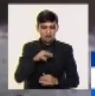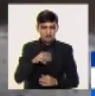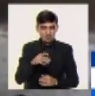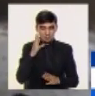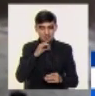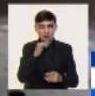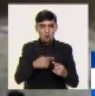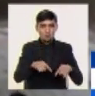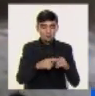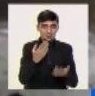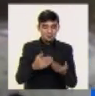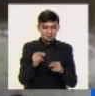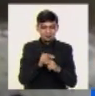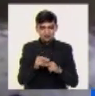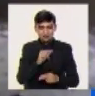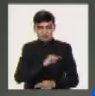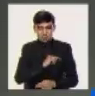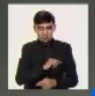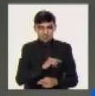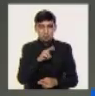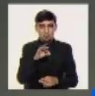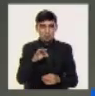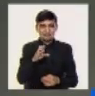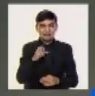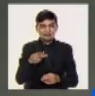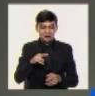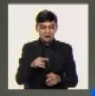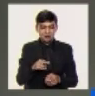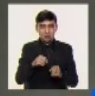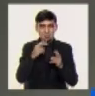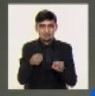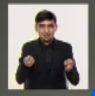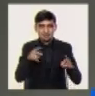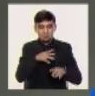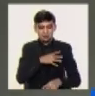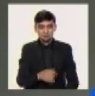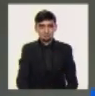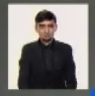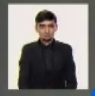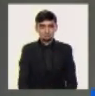тенге. Общественные или исправительные работы по статье «Оставление в опасности».